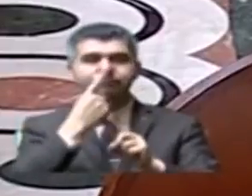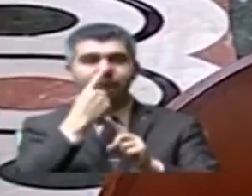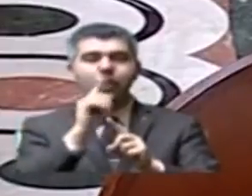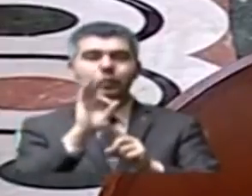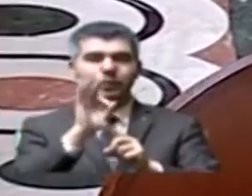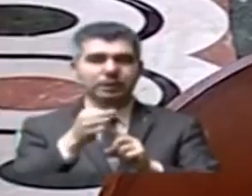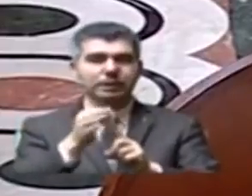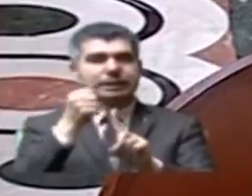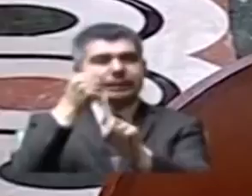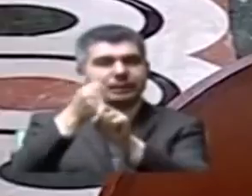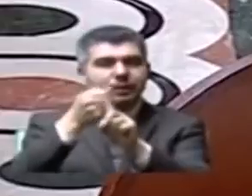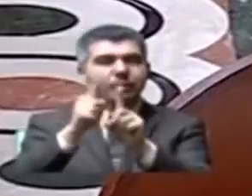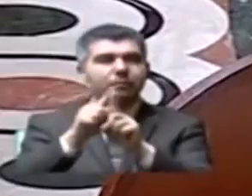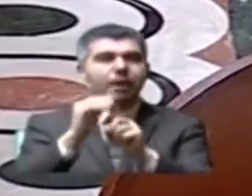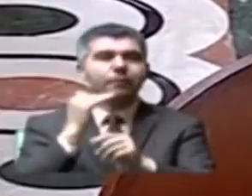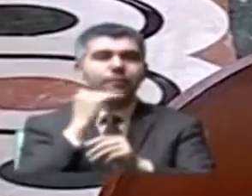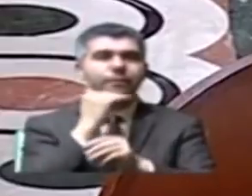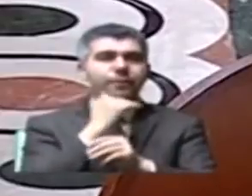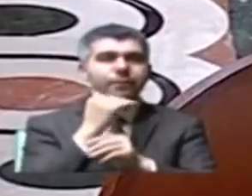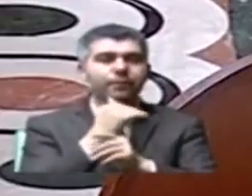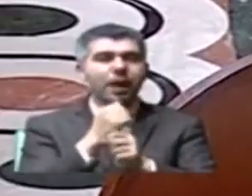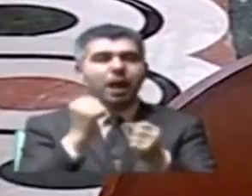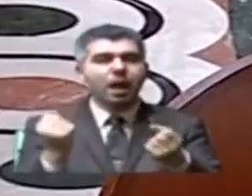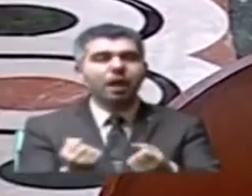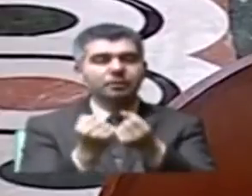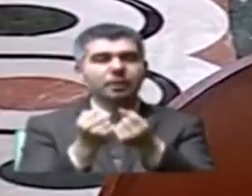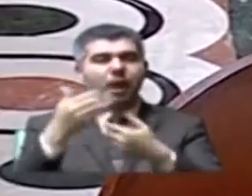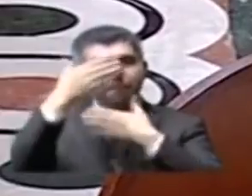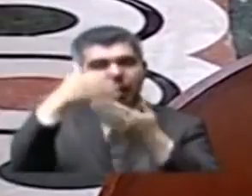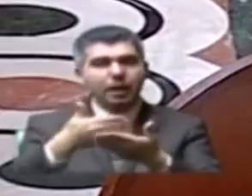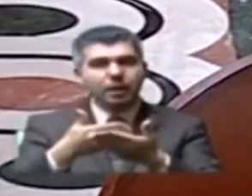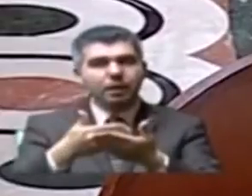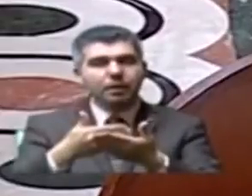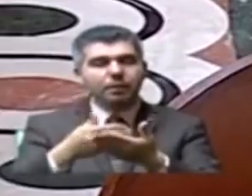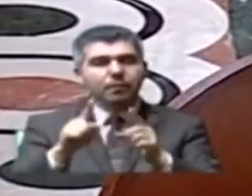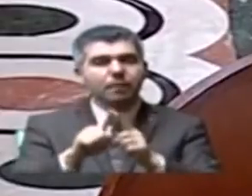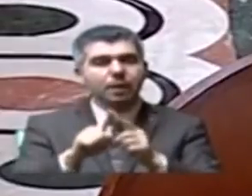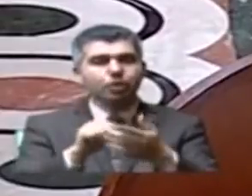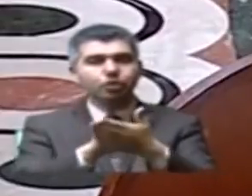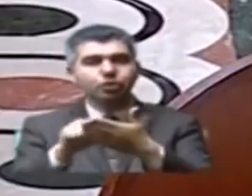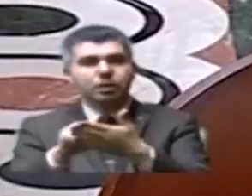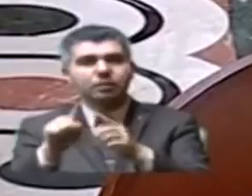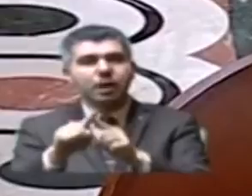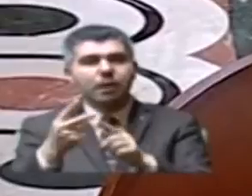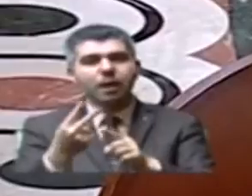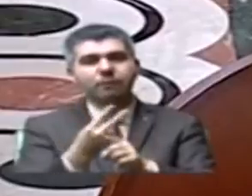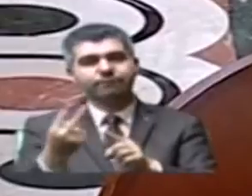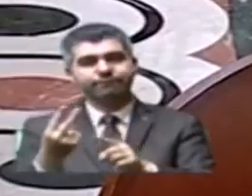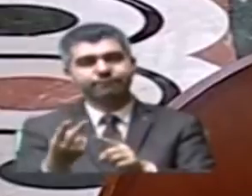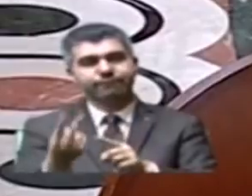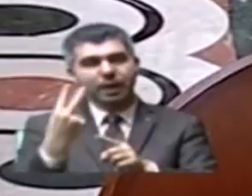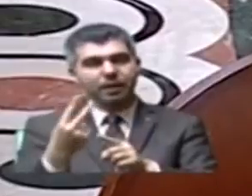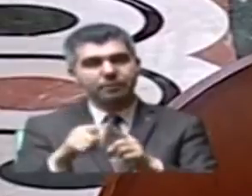خاصنا نعجلوا الوتيره باش المغربي ما يبقاش يتشرى ب 100 درهم ولا 200 درهم بعضين.